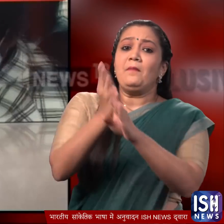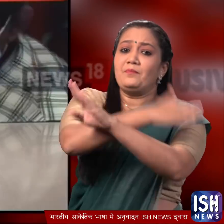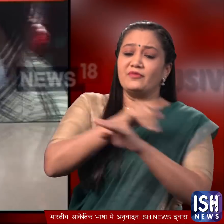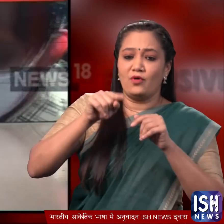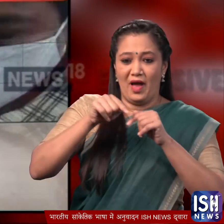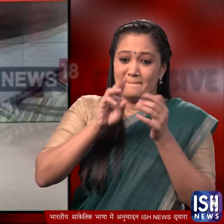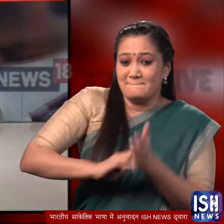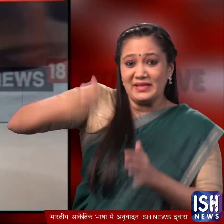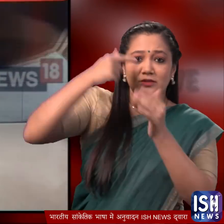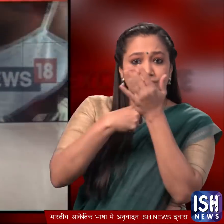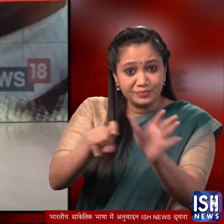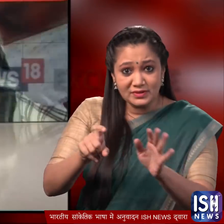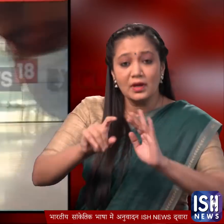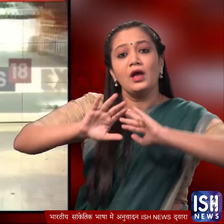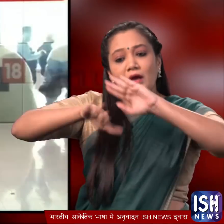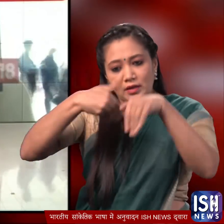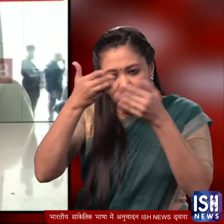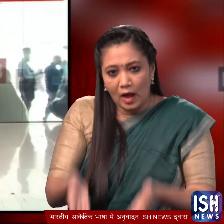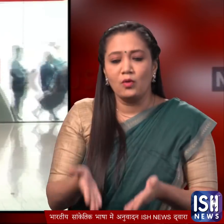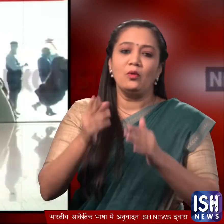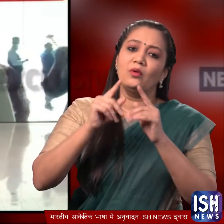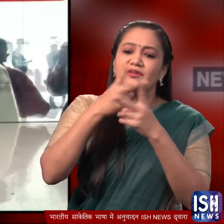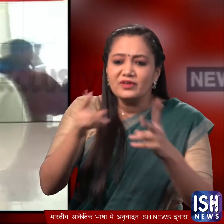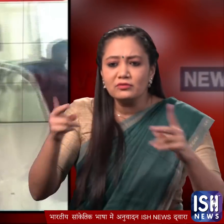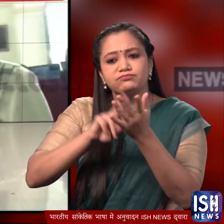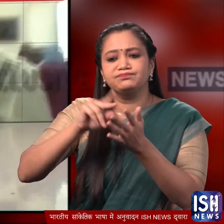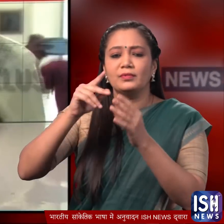उन्होंने विधायक पद से इस्तीफा दिया, जिसके बाद इन खबरों